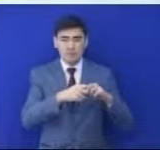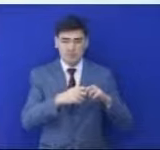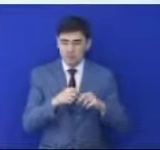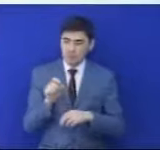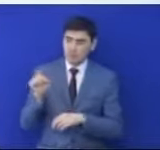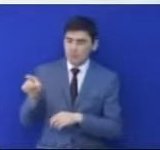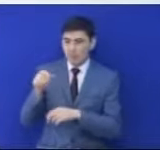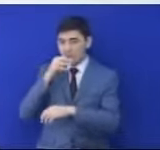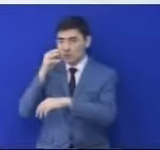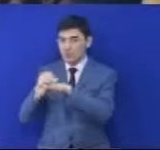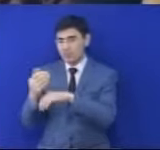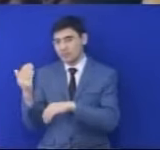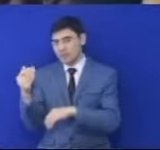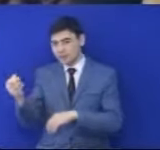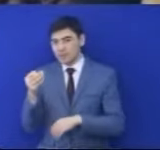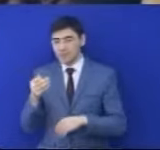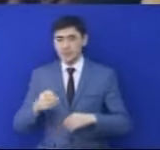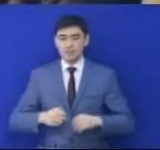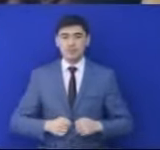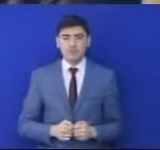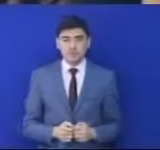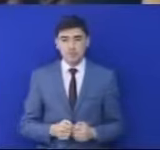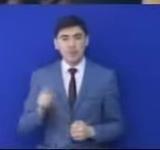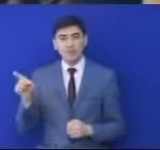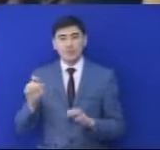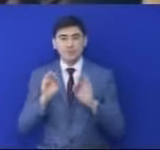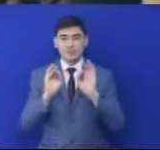тиісті бөлім басшысынан сұрады.